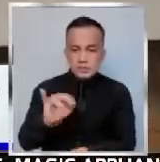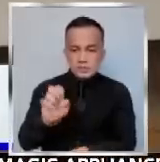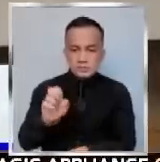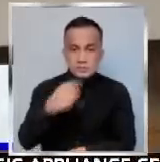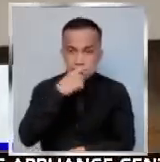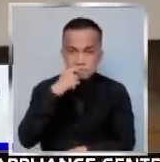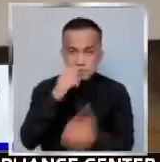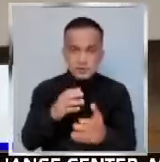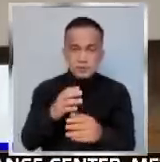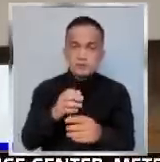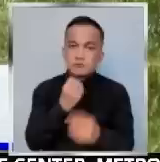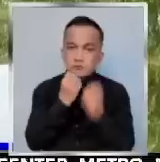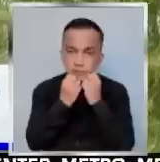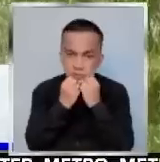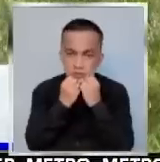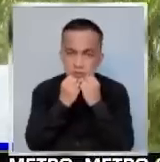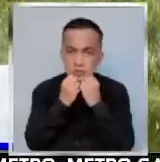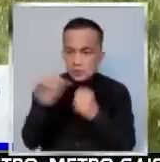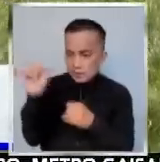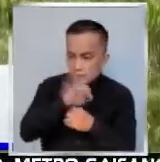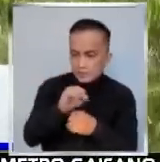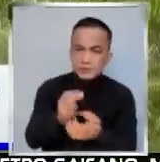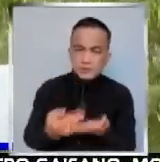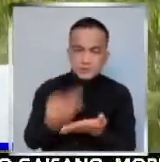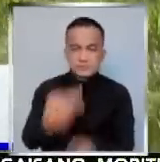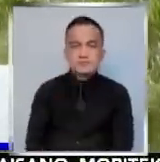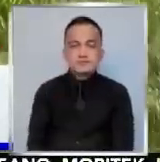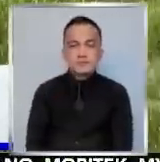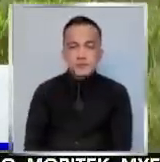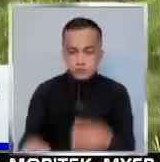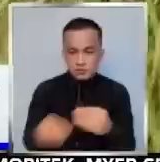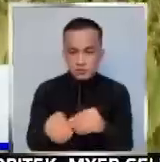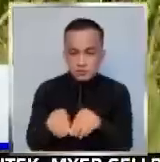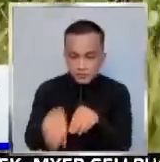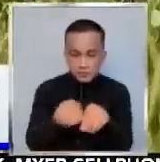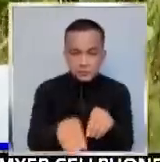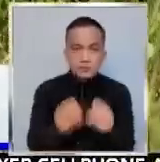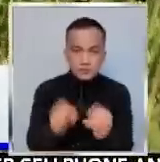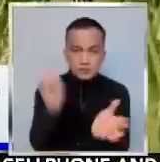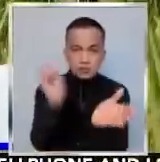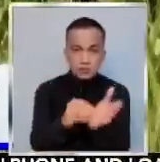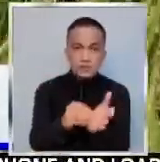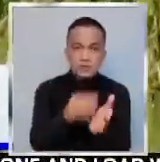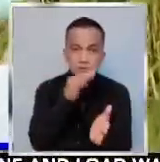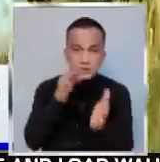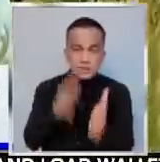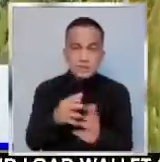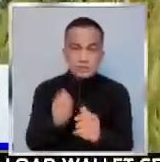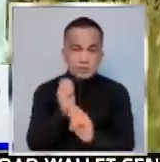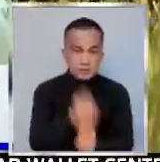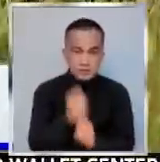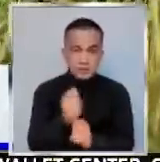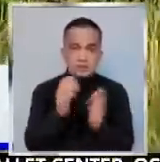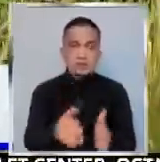mapakinabangan pa ang mga nabasang palay. Bukod sa mga binhi, maaari rin daw umutang ang mga magsasaka at mga isda na nangangailangan